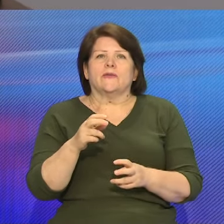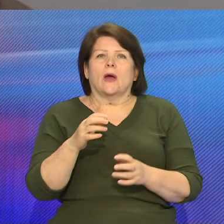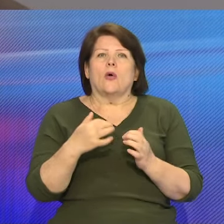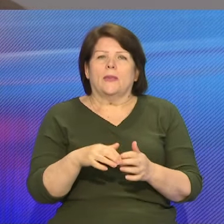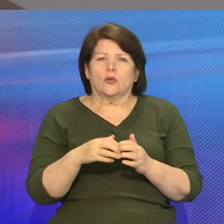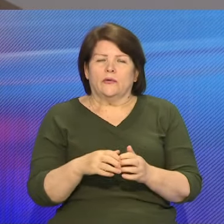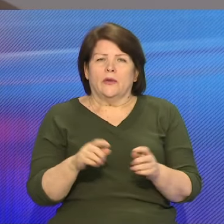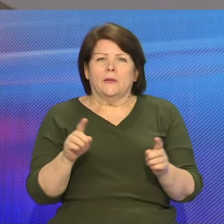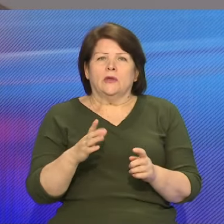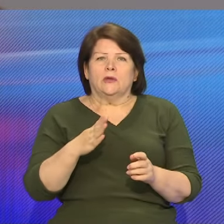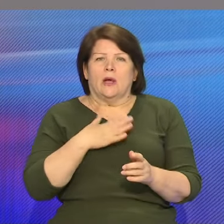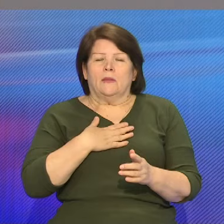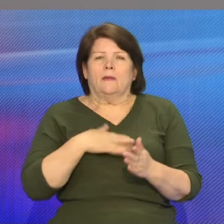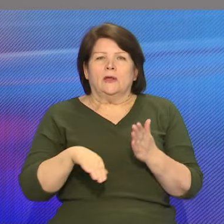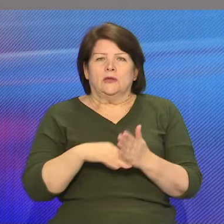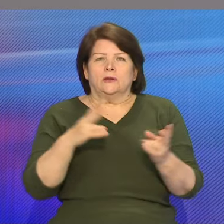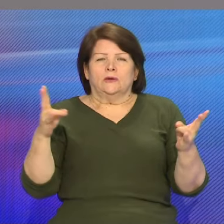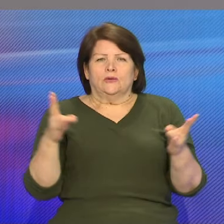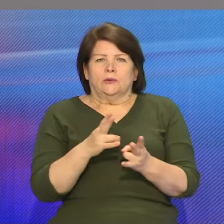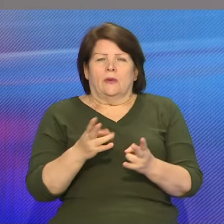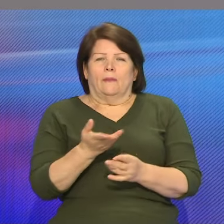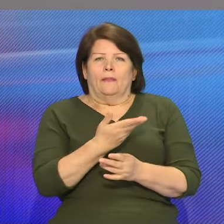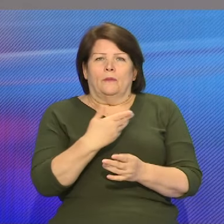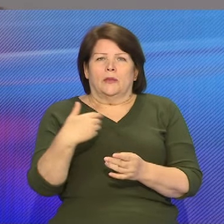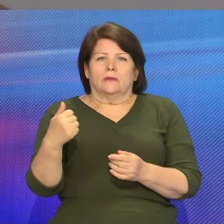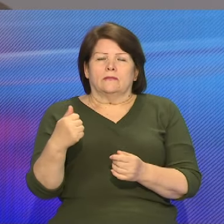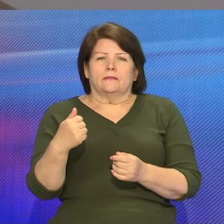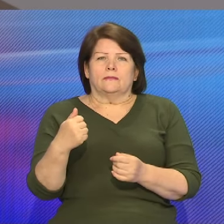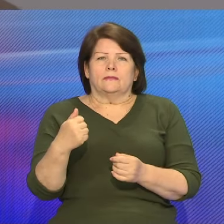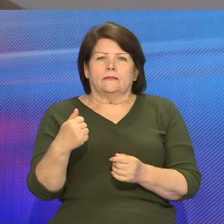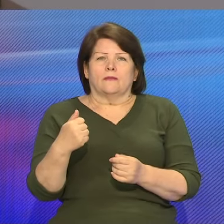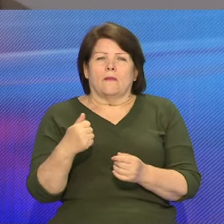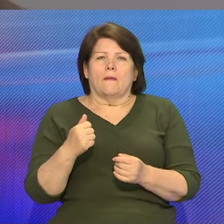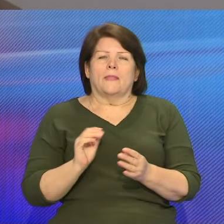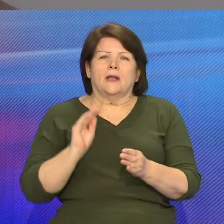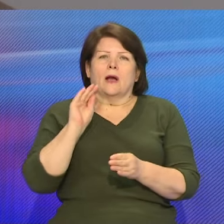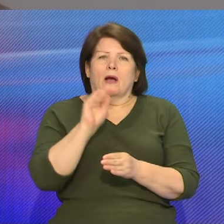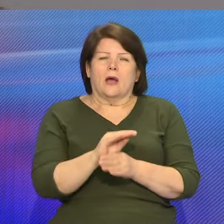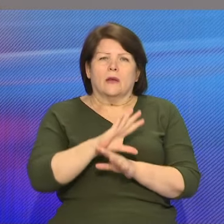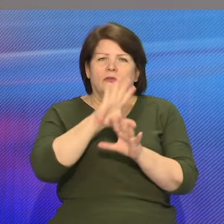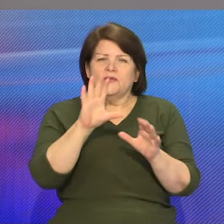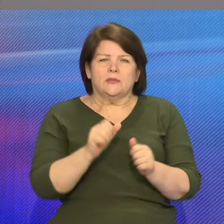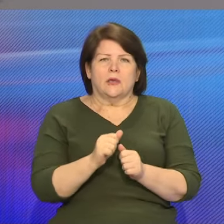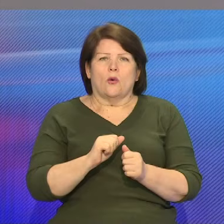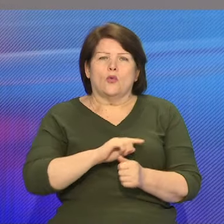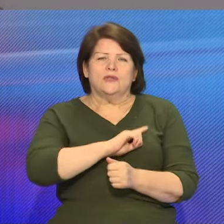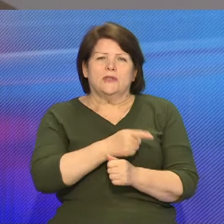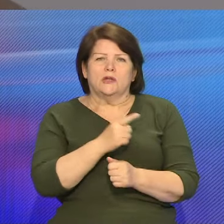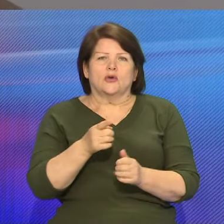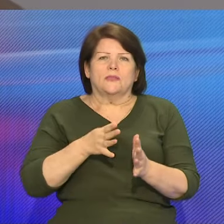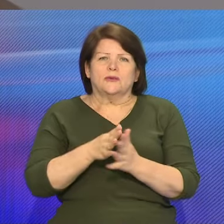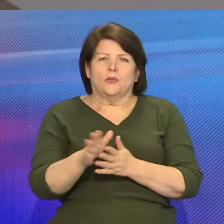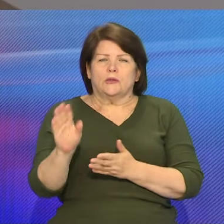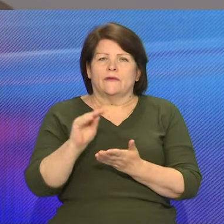нас эта поддержка очень важна. Мы как бы предлагаем все усилия для того, чтобы использовать все бюджеты, которые